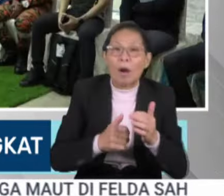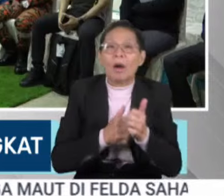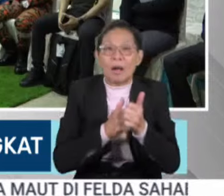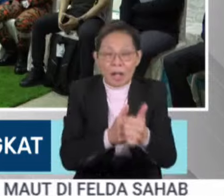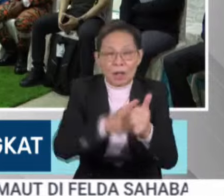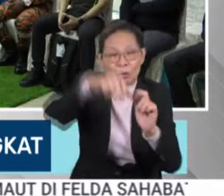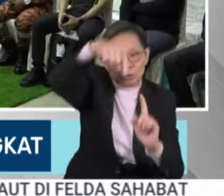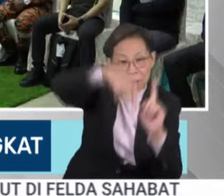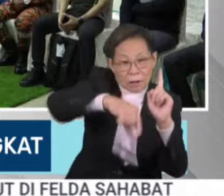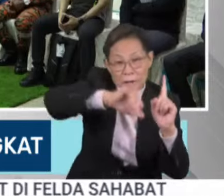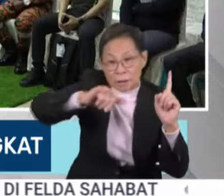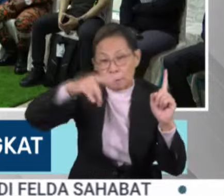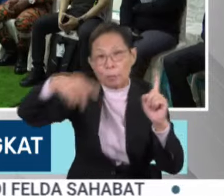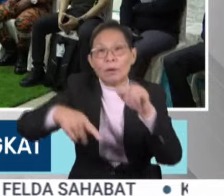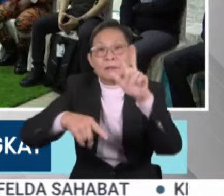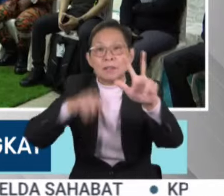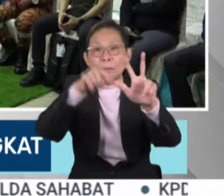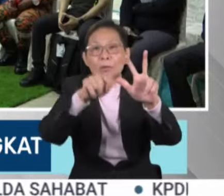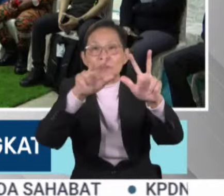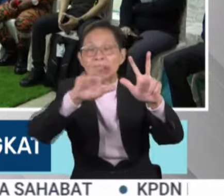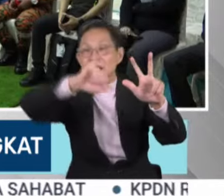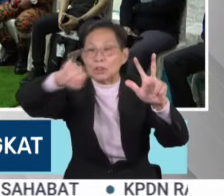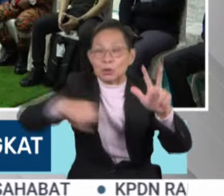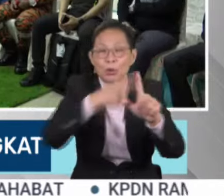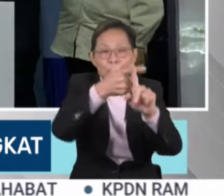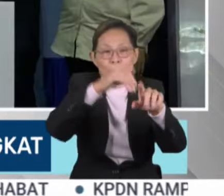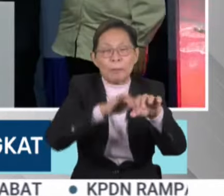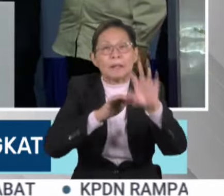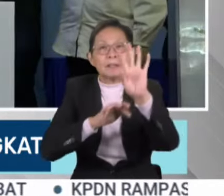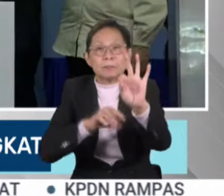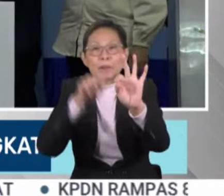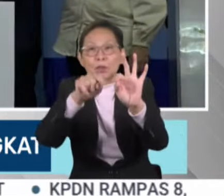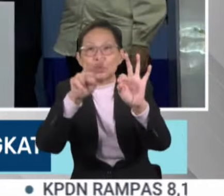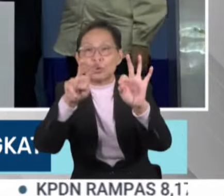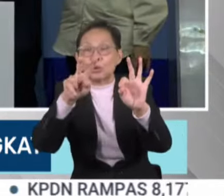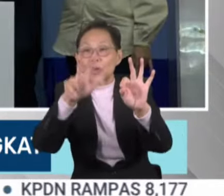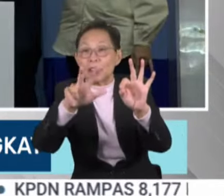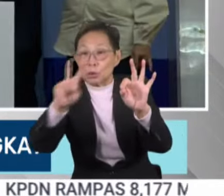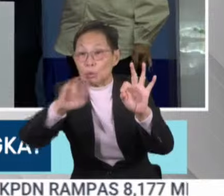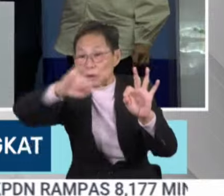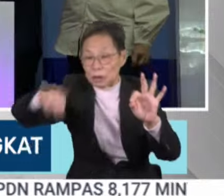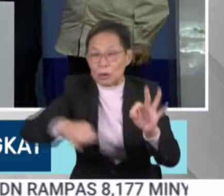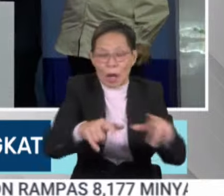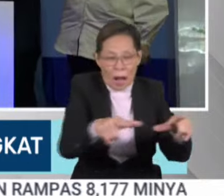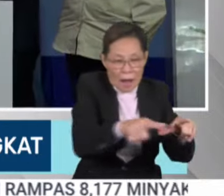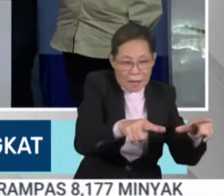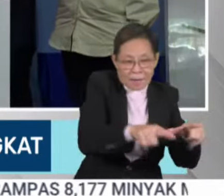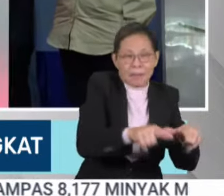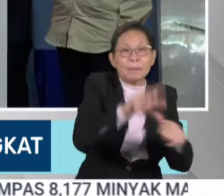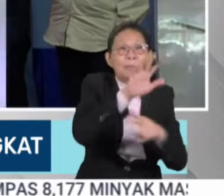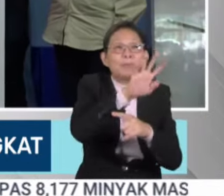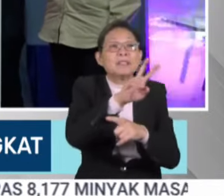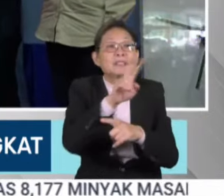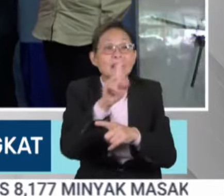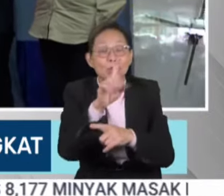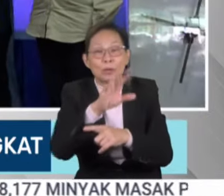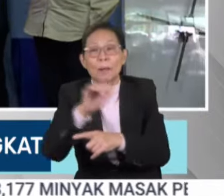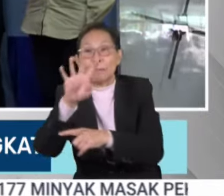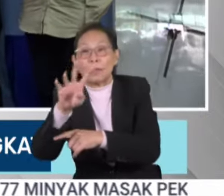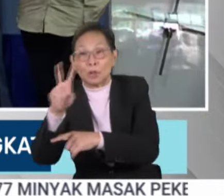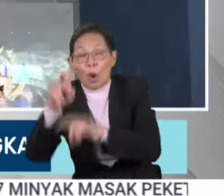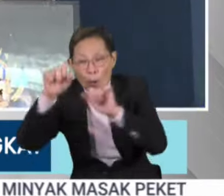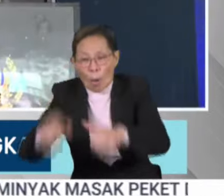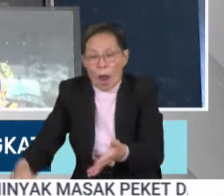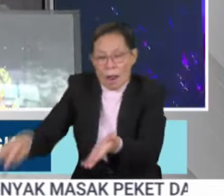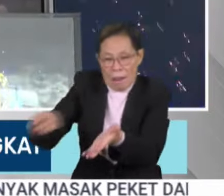data JPJ, 3.3 juta daripada 9.32 juta pemegang lesen kelas B1 dan B2 layak